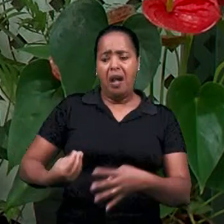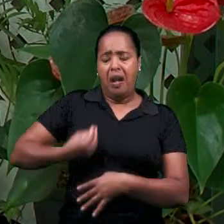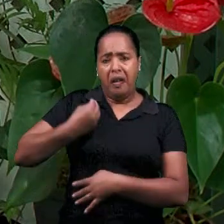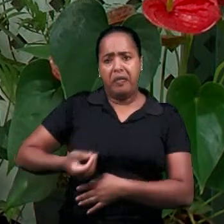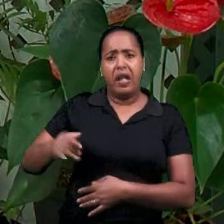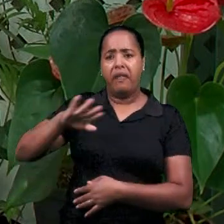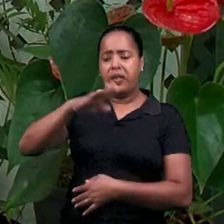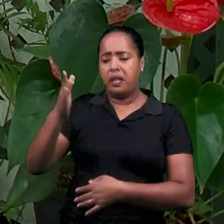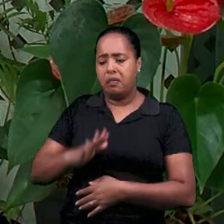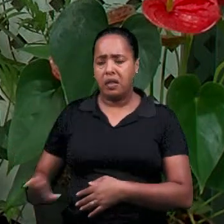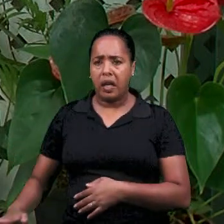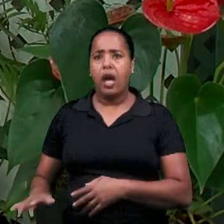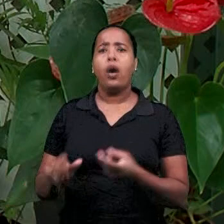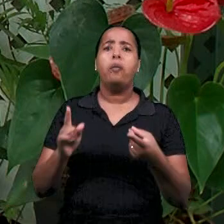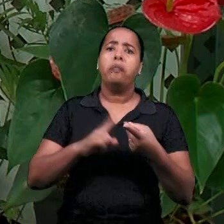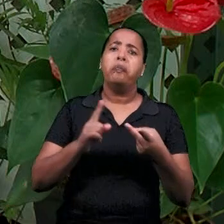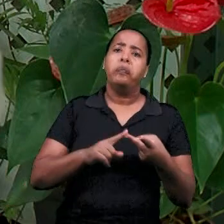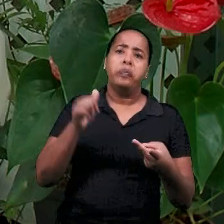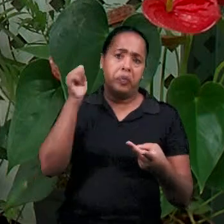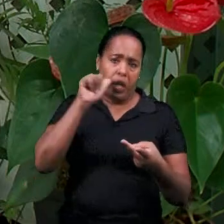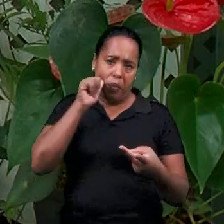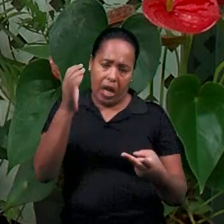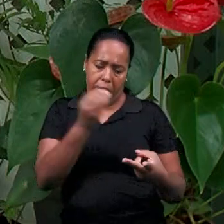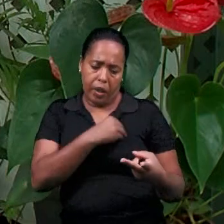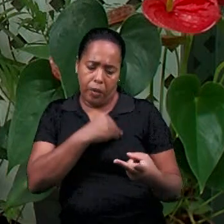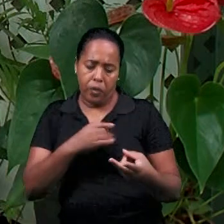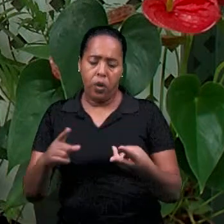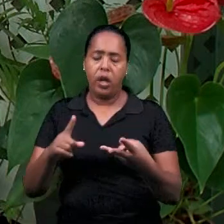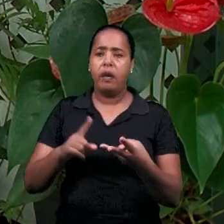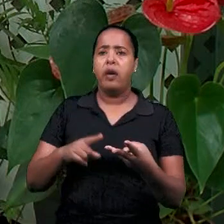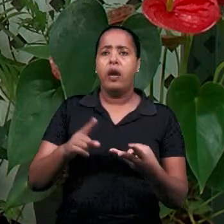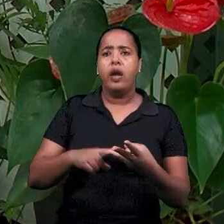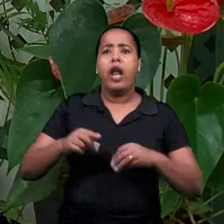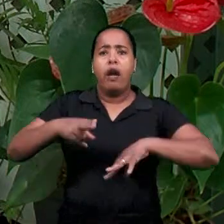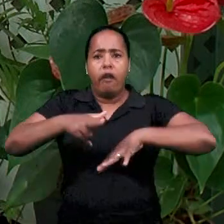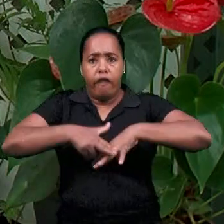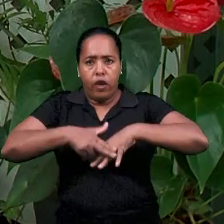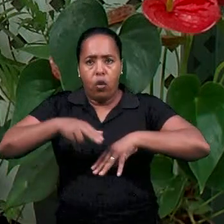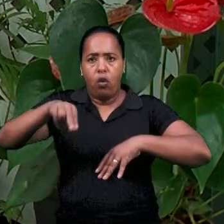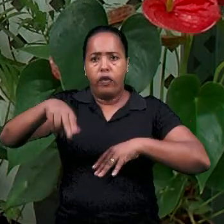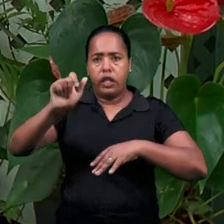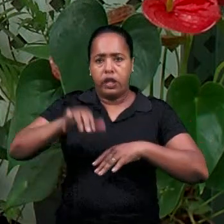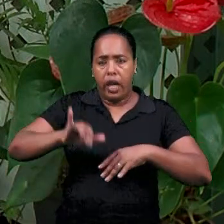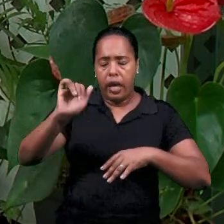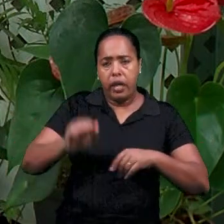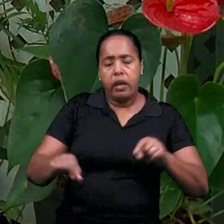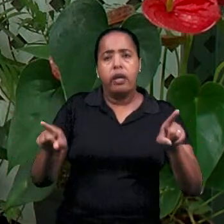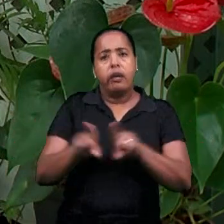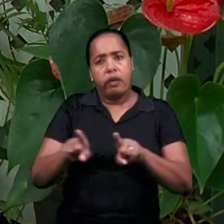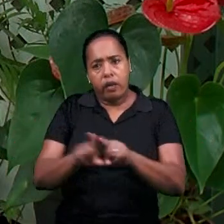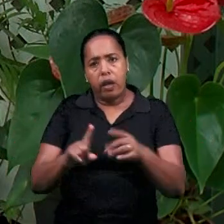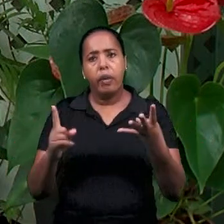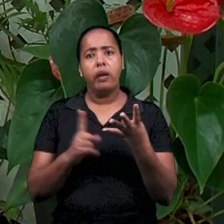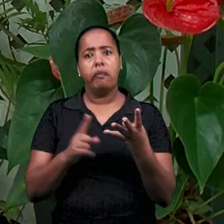Sanctification de Zachée comme la femme pécheresse, comme la veuve de Naïm, comme la femme samaritaine et d'autres encore.